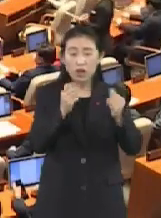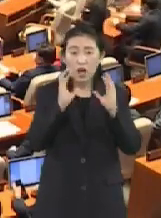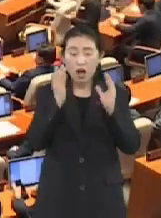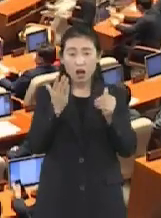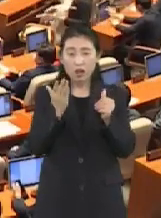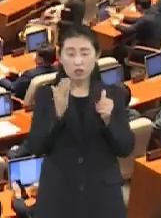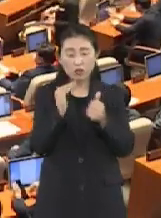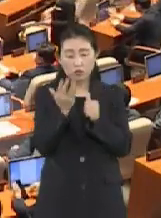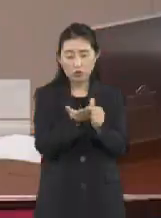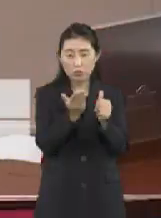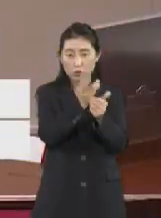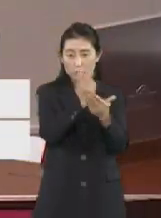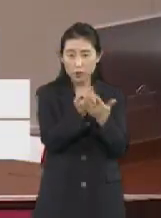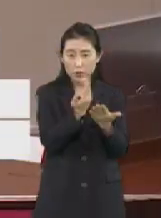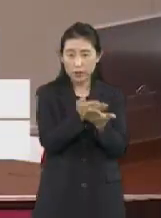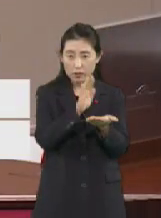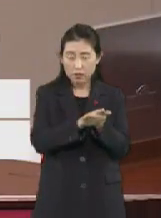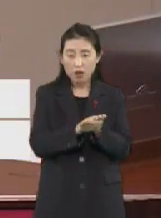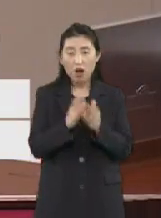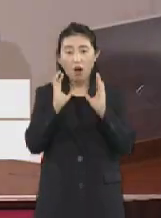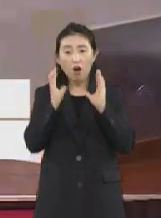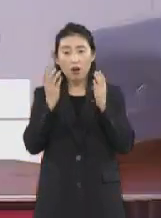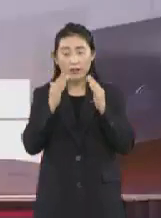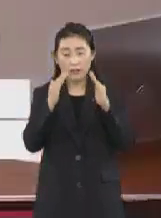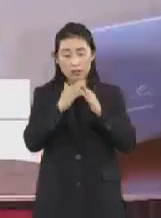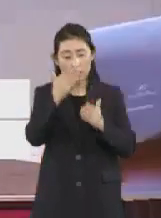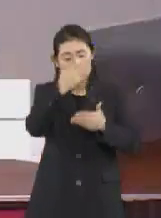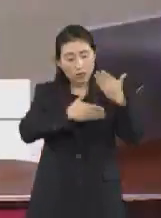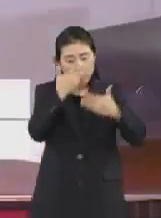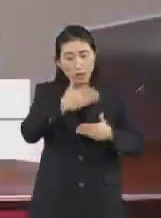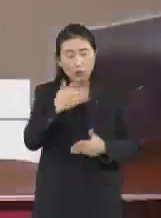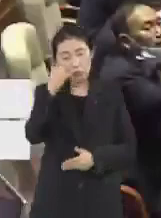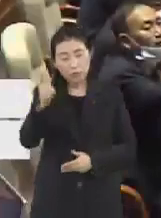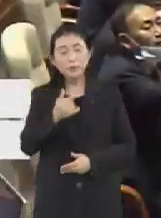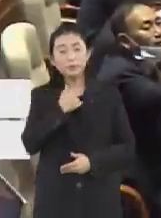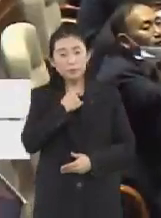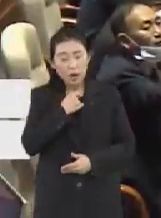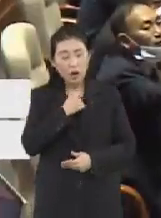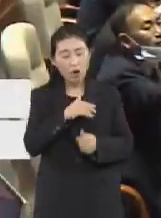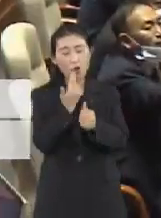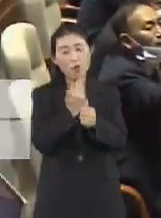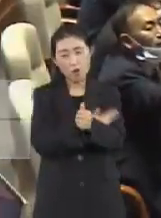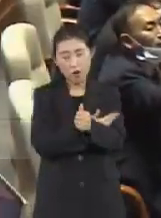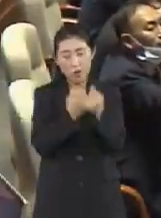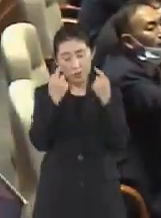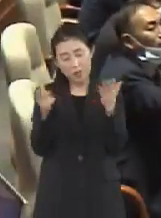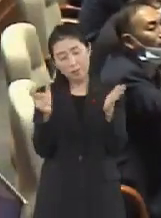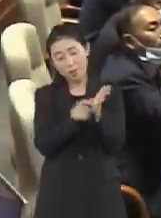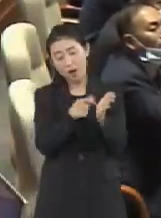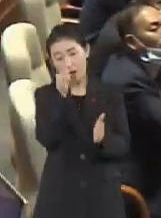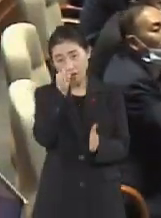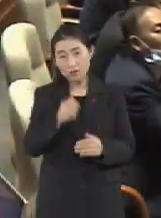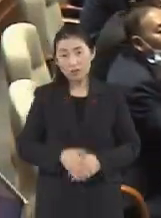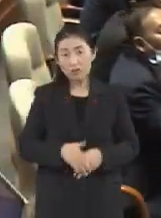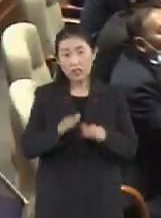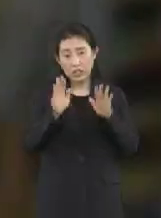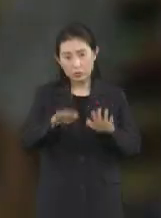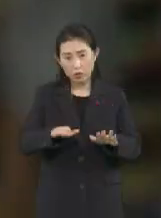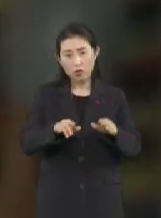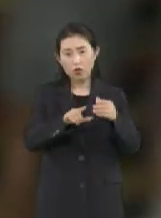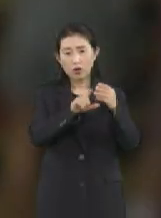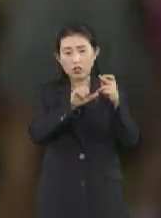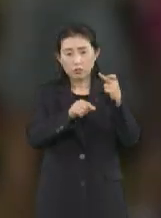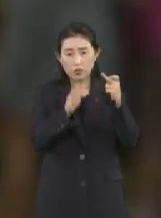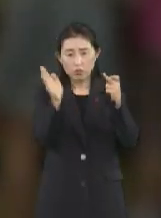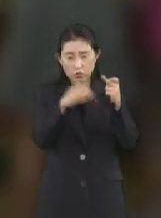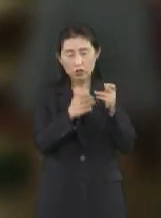영유아 보육법을 개정해 보호자가 어린이집 CCTV 영상 원본을 열람할 수 있는 권리를 명확히 명시했고 이번 달부터